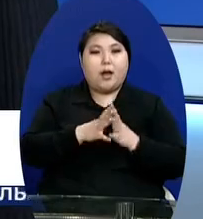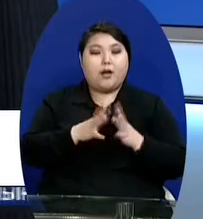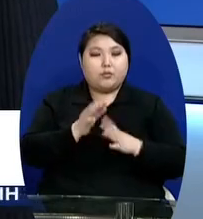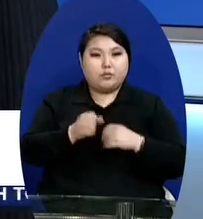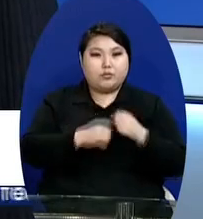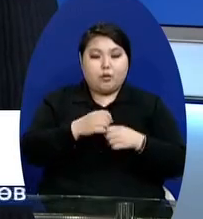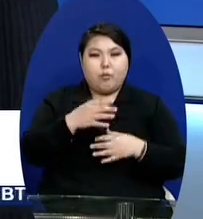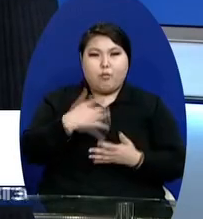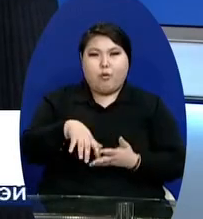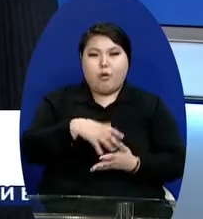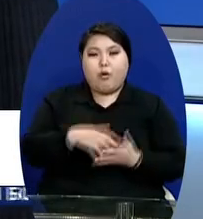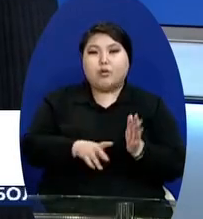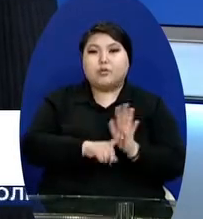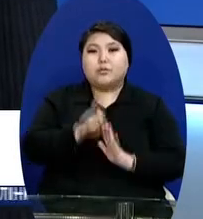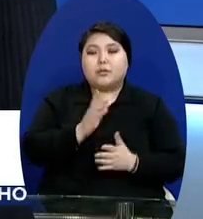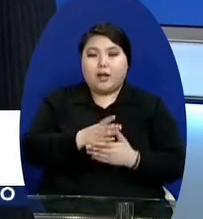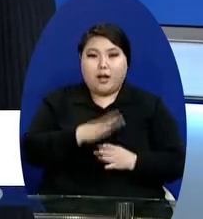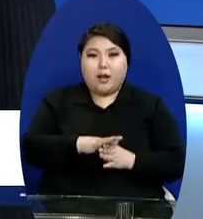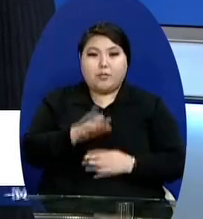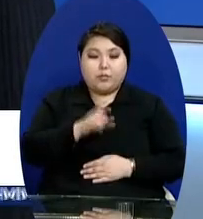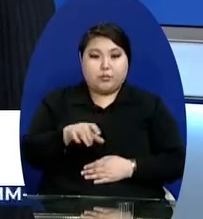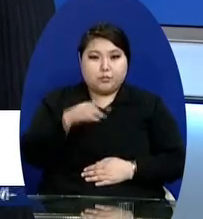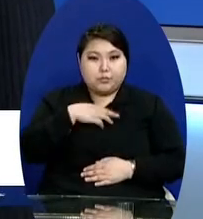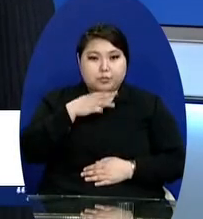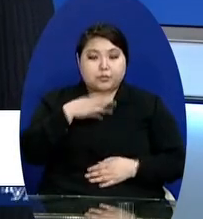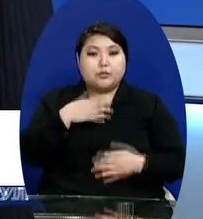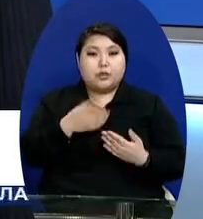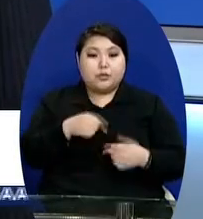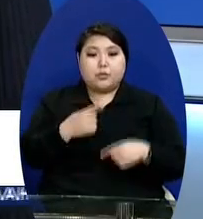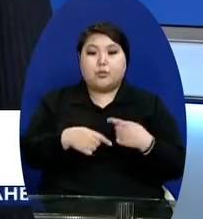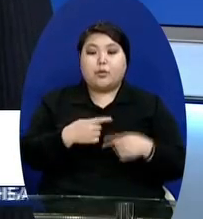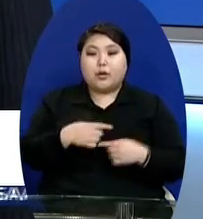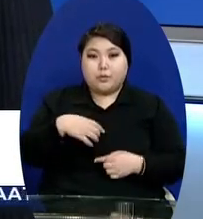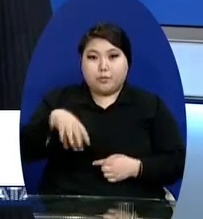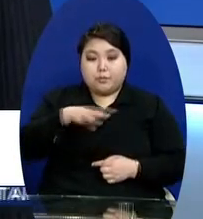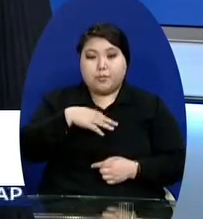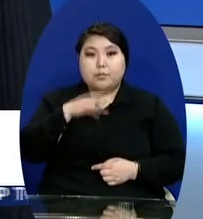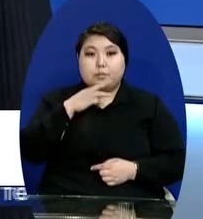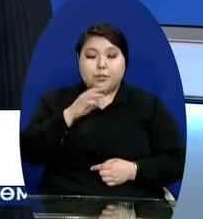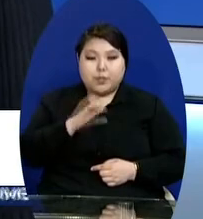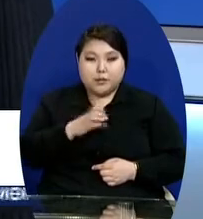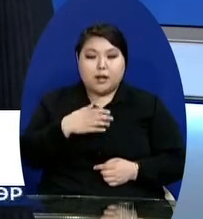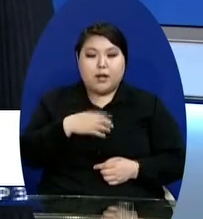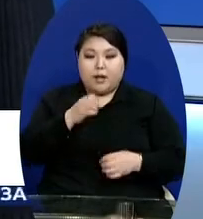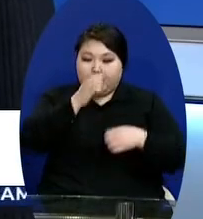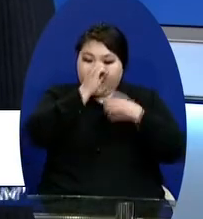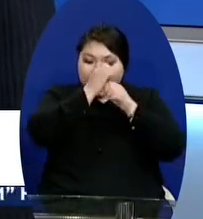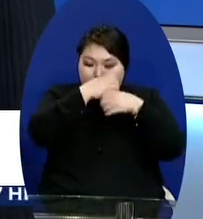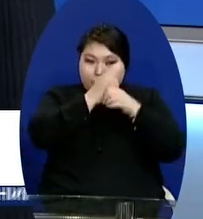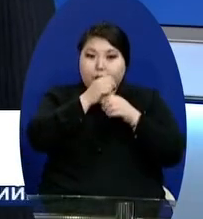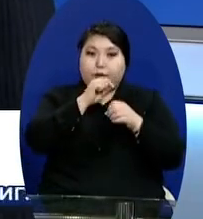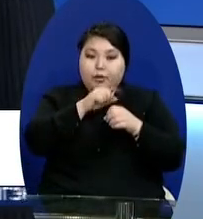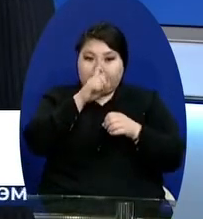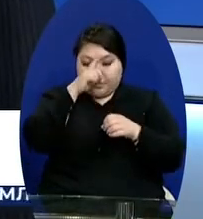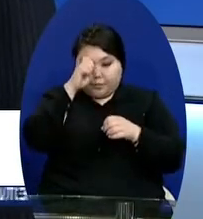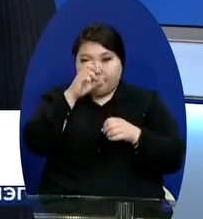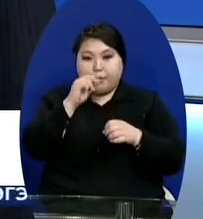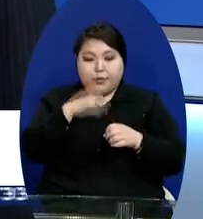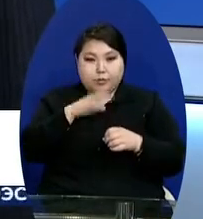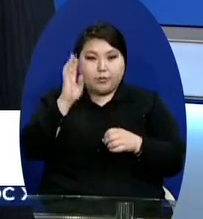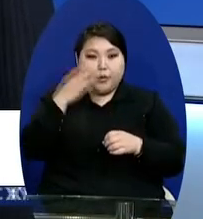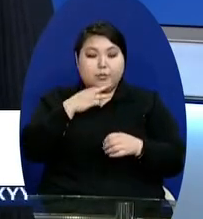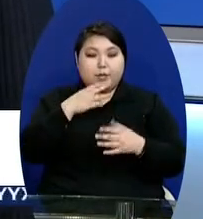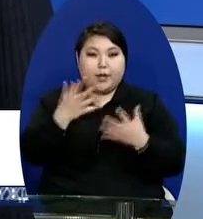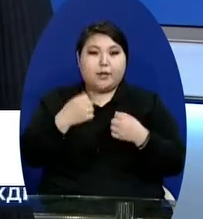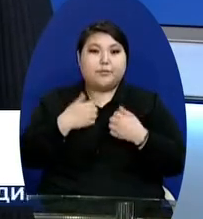ер нь бохирдол бий болж байгаа гэдэг алтмийн их сурвалжууд мэдээлж байсан юм. За энэ талаарх бид мөн одоо лабораторийн инженерээс бас тодруулсан